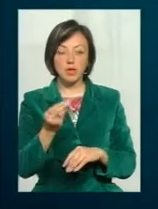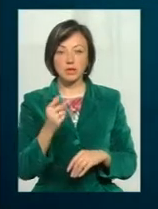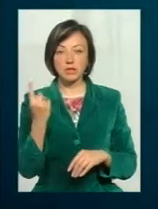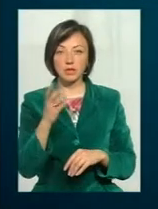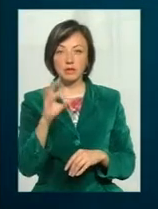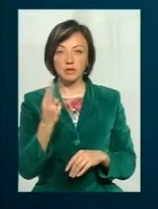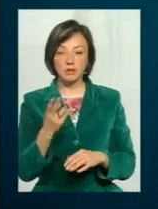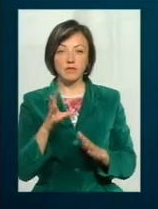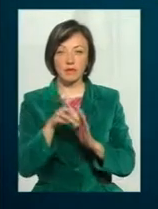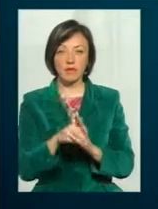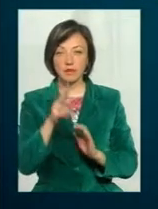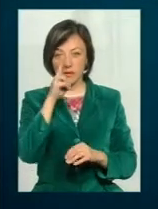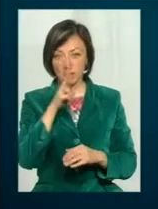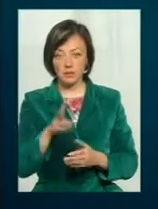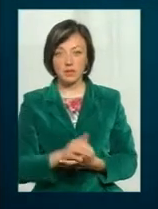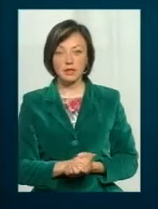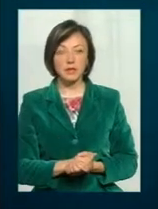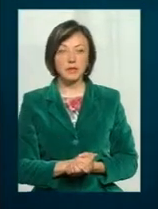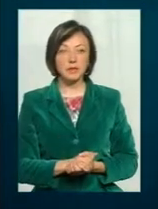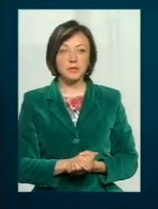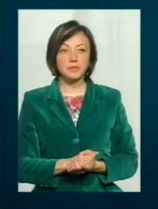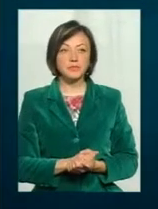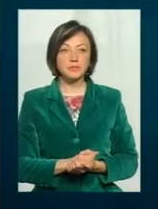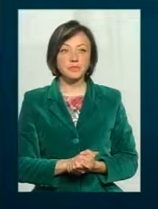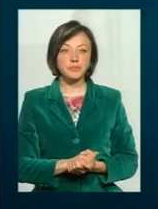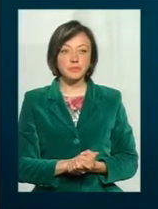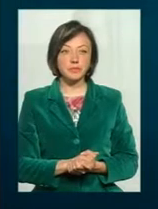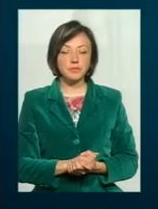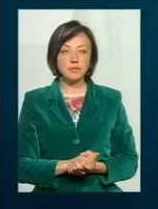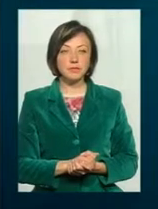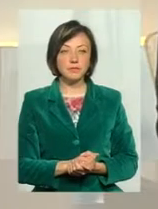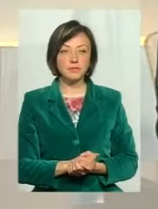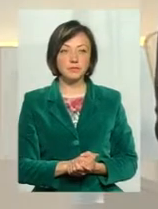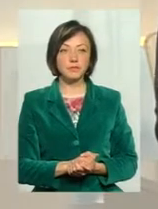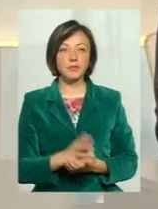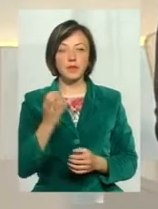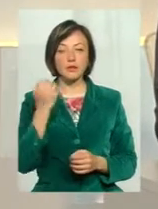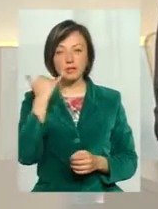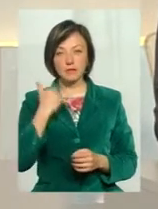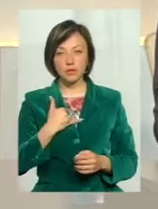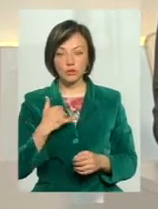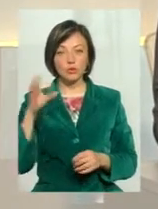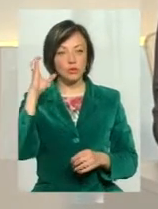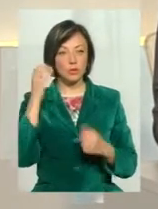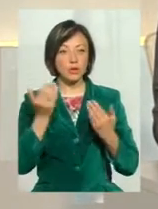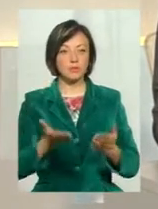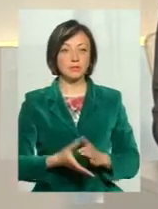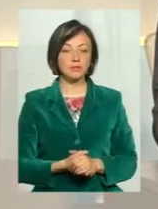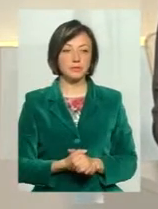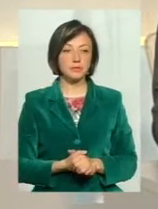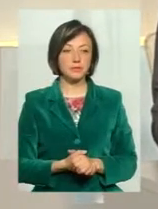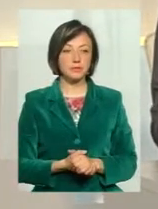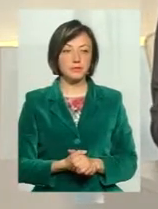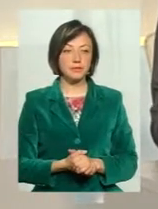соціальний внесок. Два місяці, да, перед місяцем звернення за наданням субсидії. Пане Вадим, у нас ще є глядач, давайте почуємо його питання. Добрий